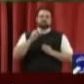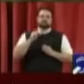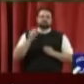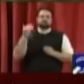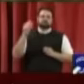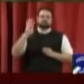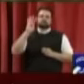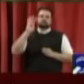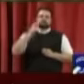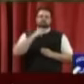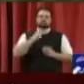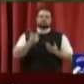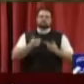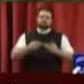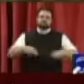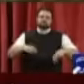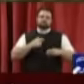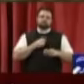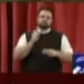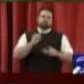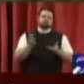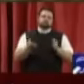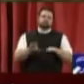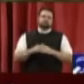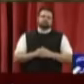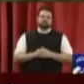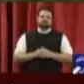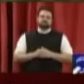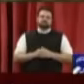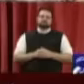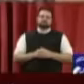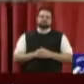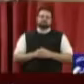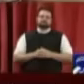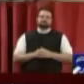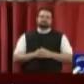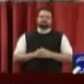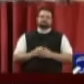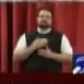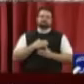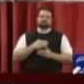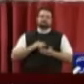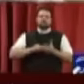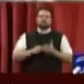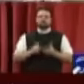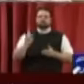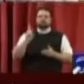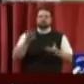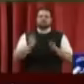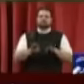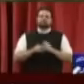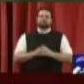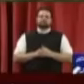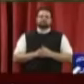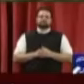noi putem să nu murim, suntem nemuritori, secretăm hormonul nemuririi. luat-o la nată. Cum? Păi da, mă,